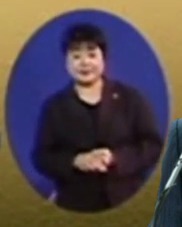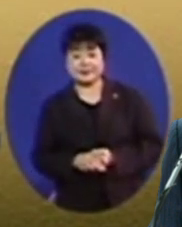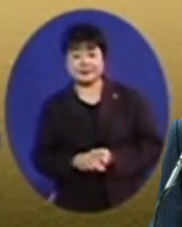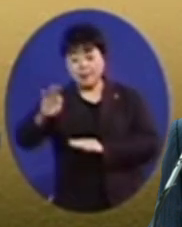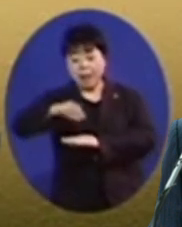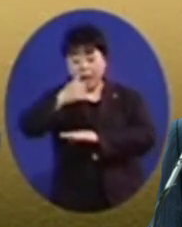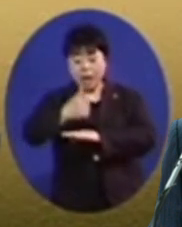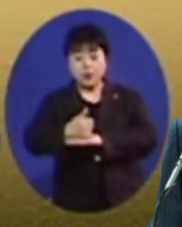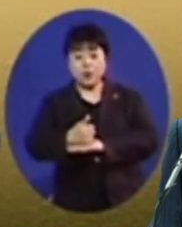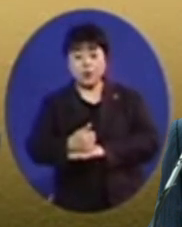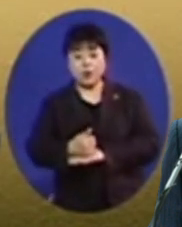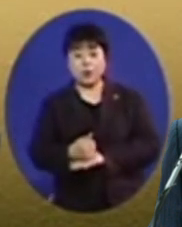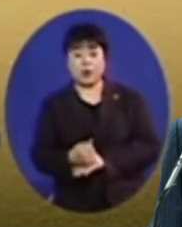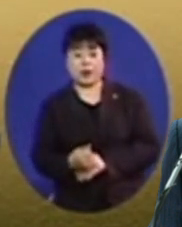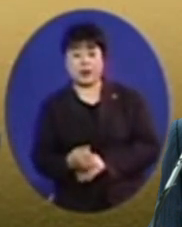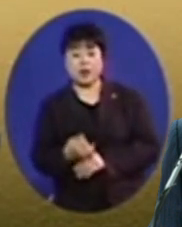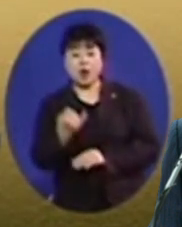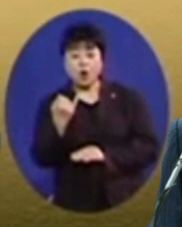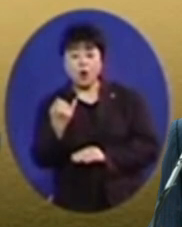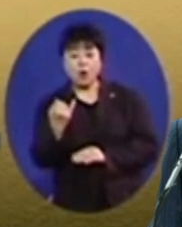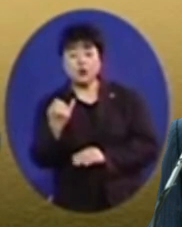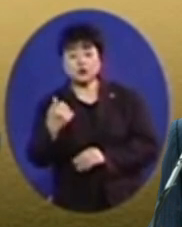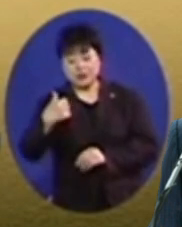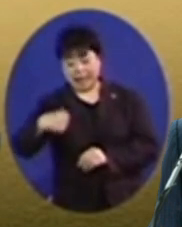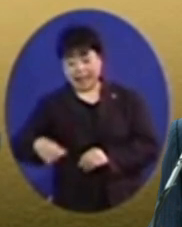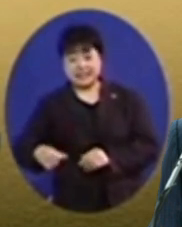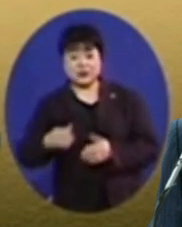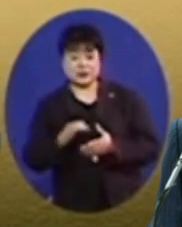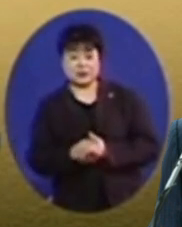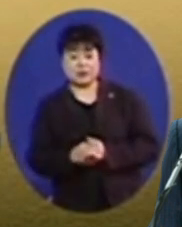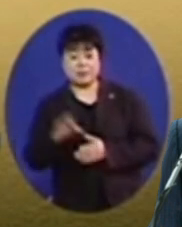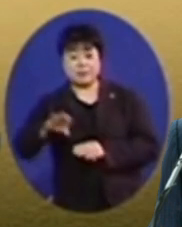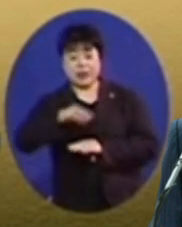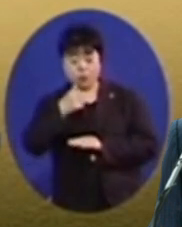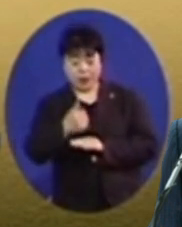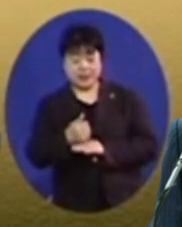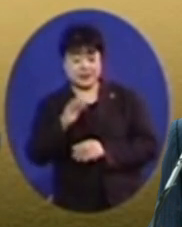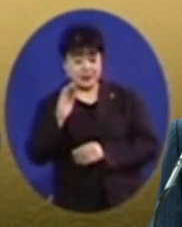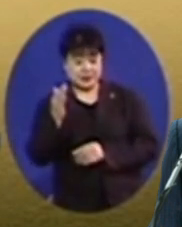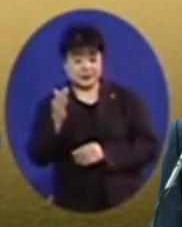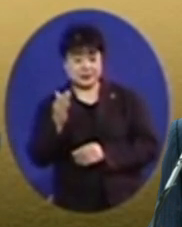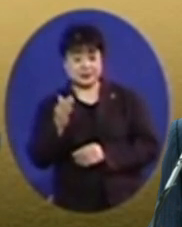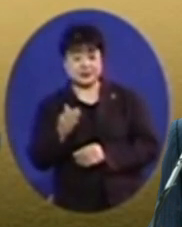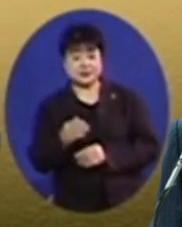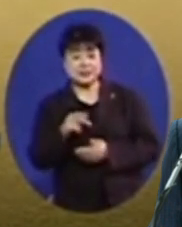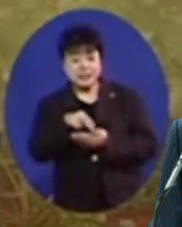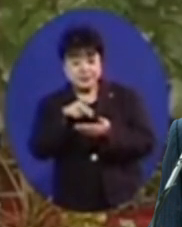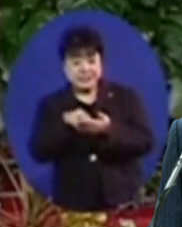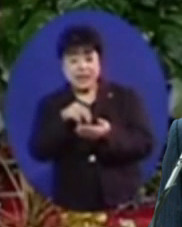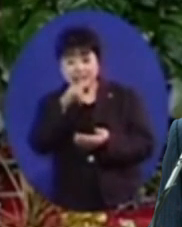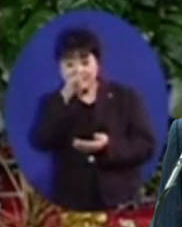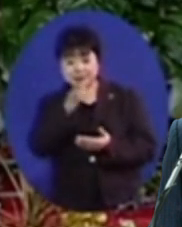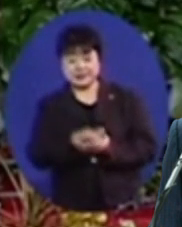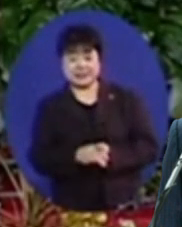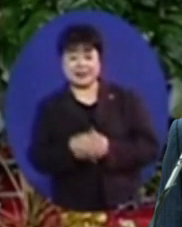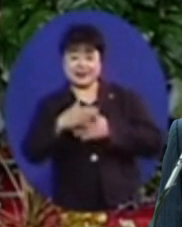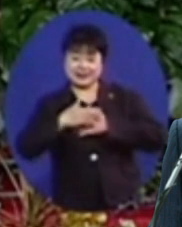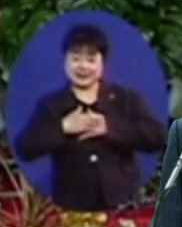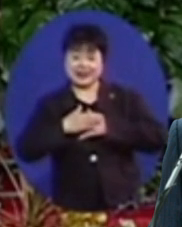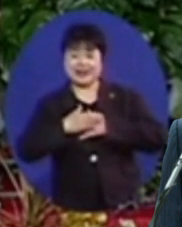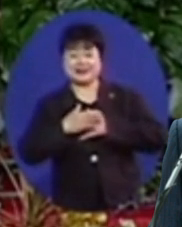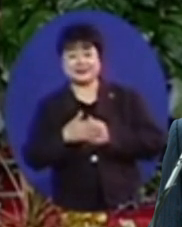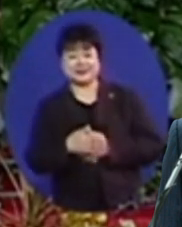40년 동안은 공주의 아들로서 장차 바로 왕이 될 수 있는 위치에 있었습니다. 야, 날 좀